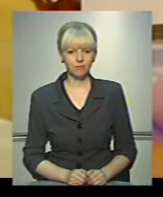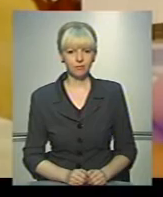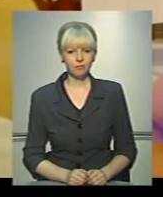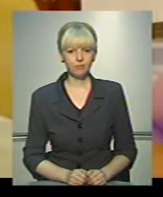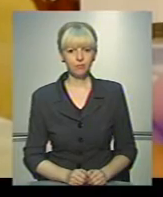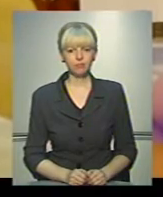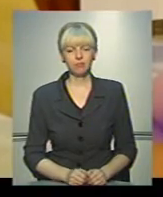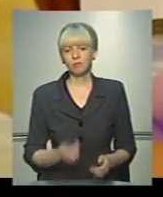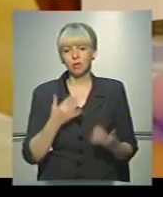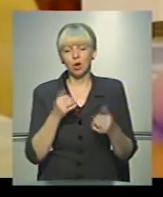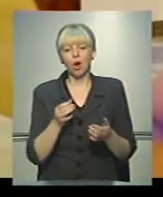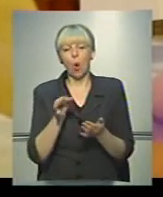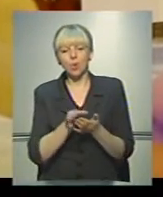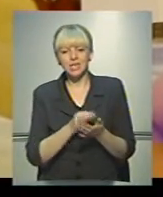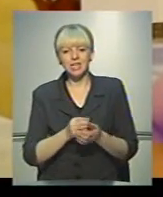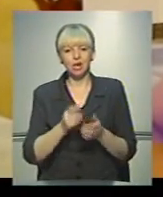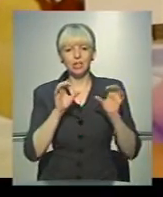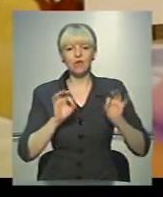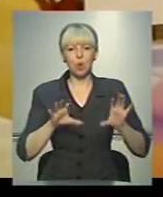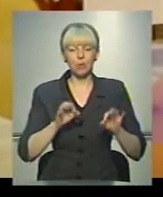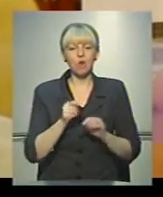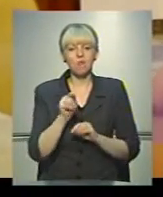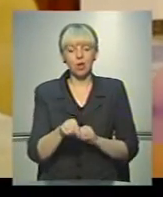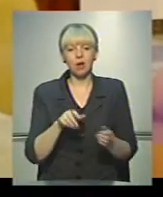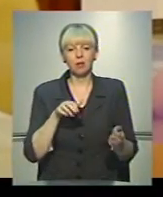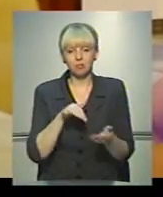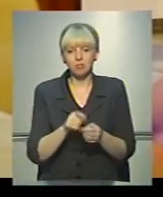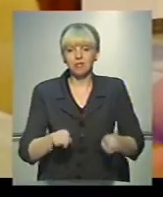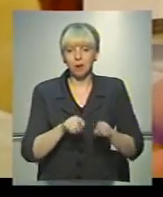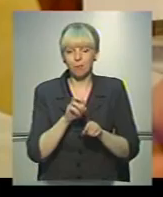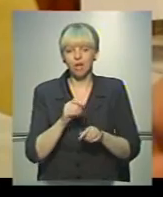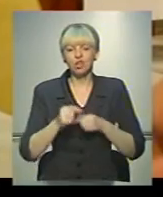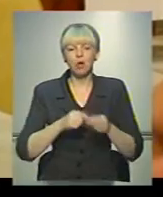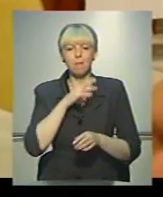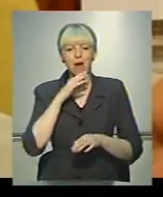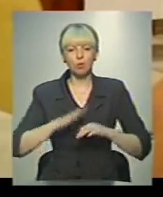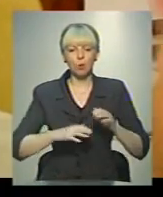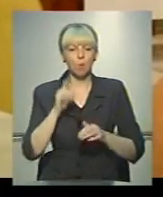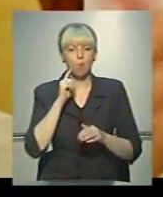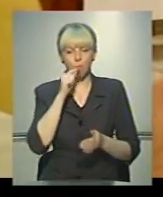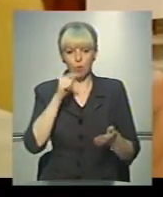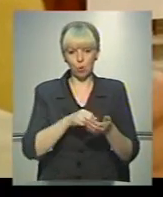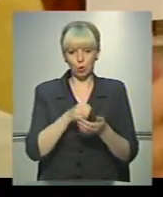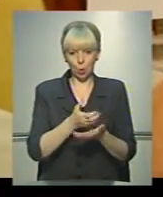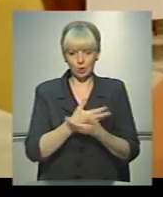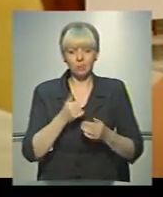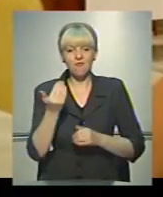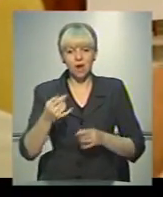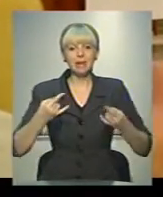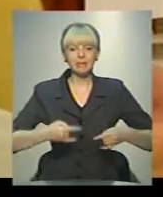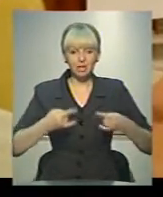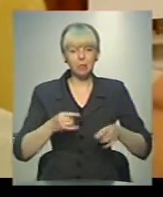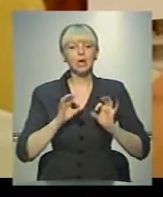Нам іноді важче оцінювати об'єктивність інформації, адже вона проходить, так би мовити, через багато рук, поки доходить до нас. Через ваше